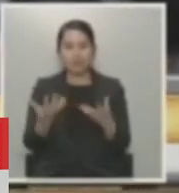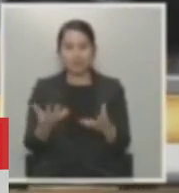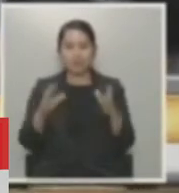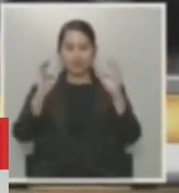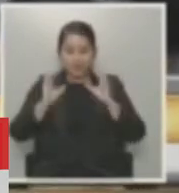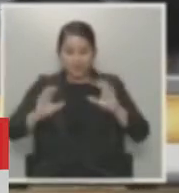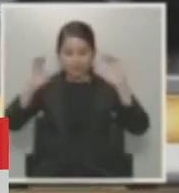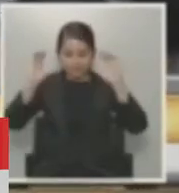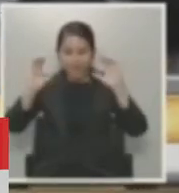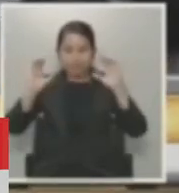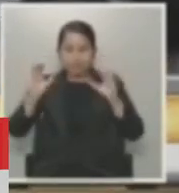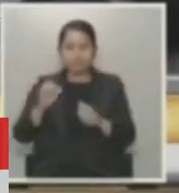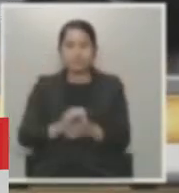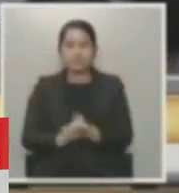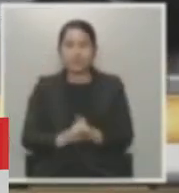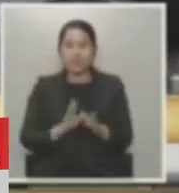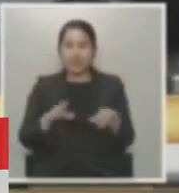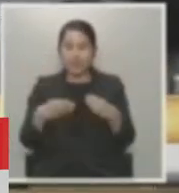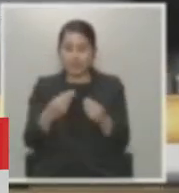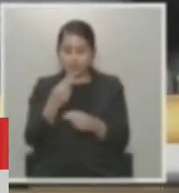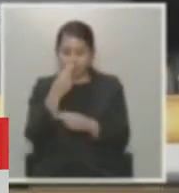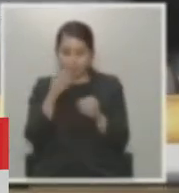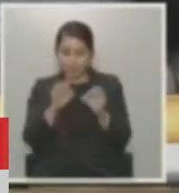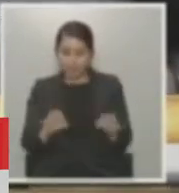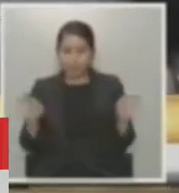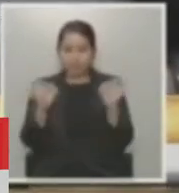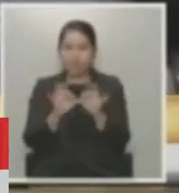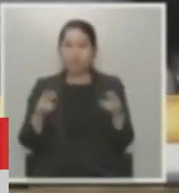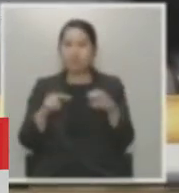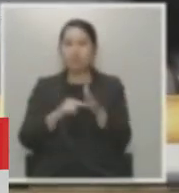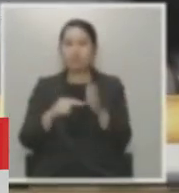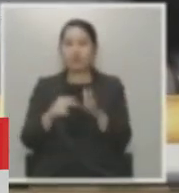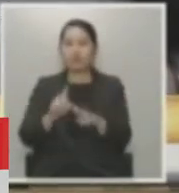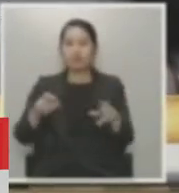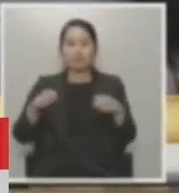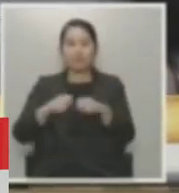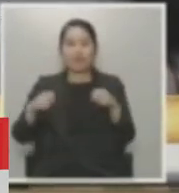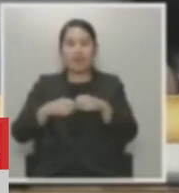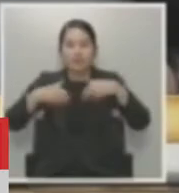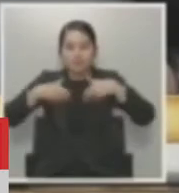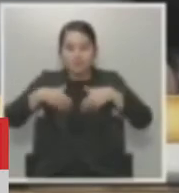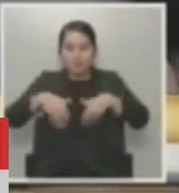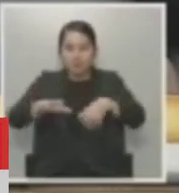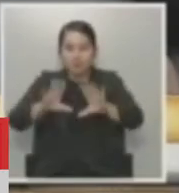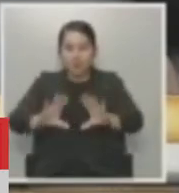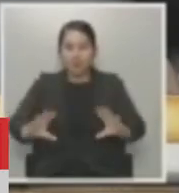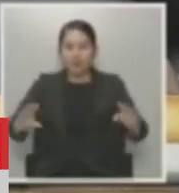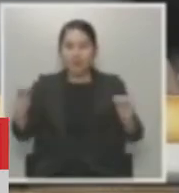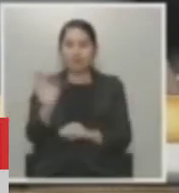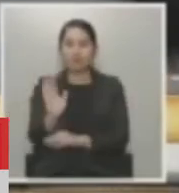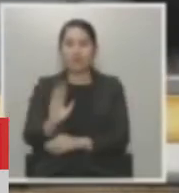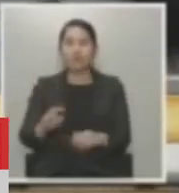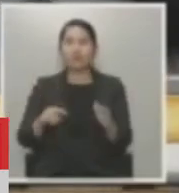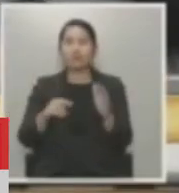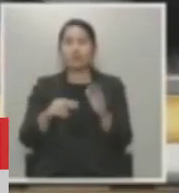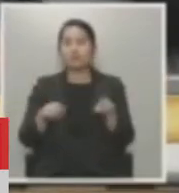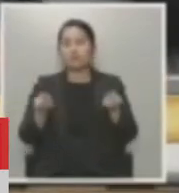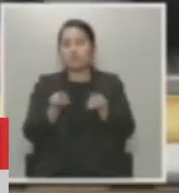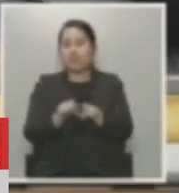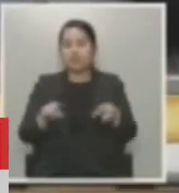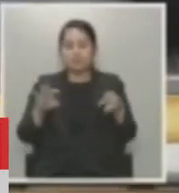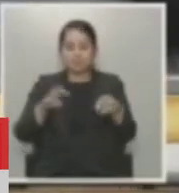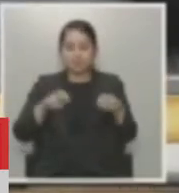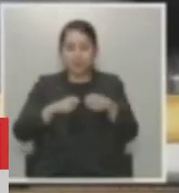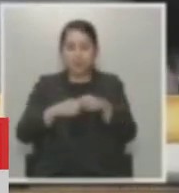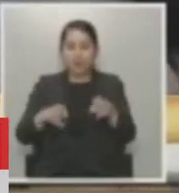ใจแล้วก็ให้ความสำคัญไม่ใช่เป็นปัญหาที่จะปล่อยให้ผ่านไปเหมือนฝุ่น PM 2.5